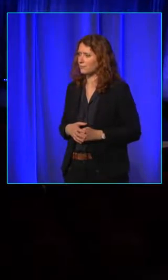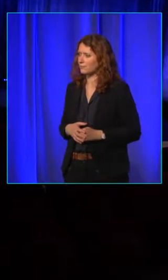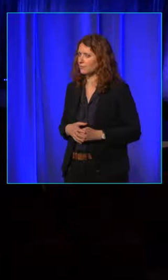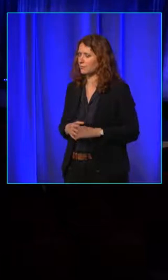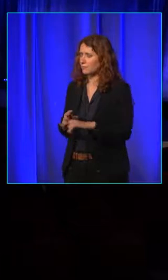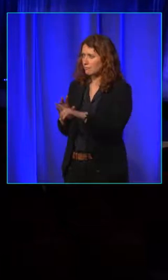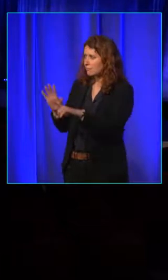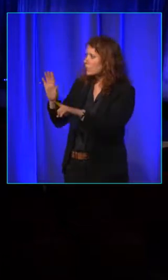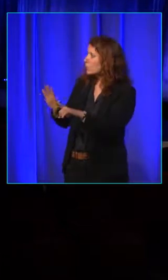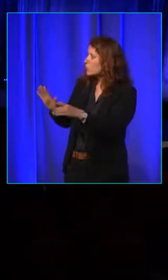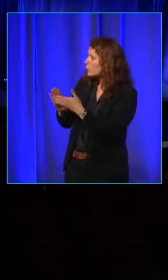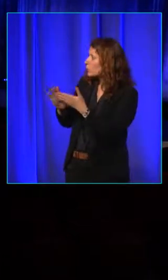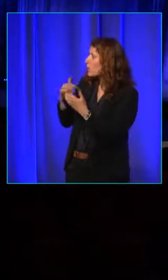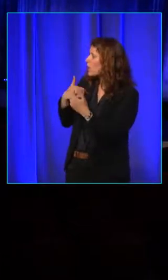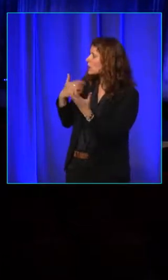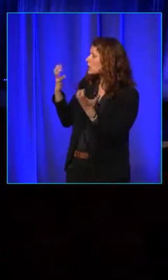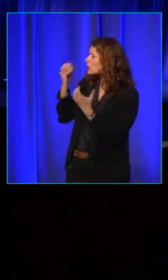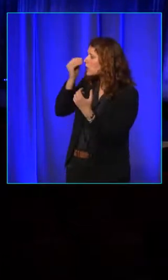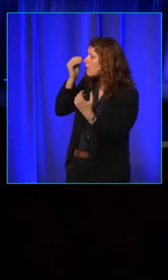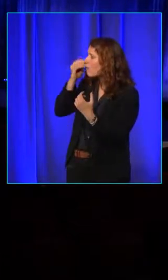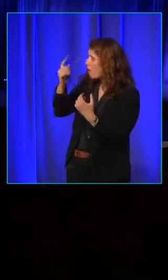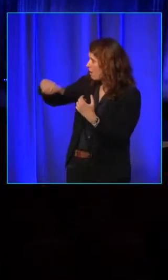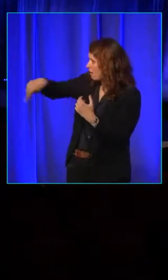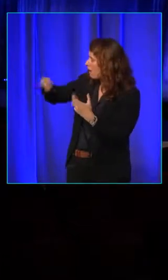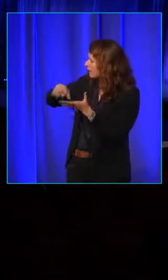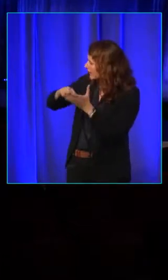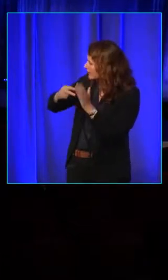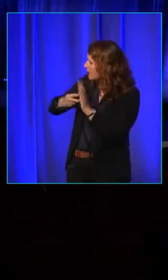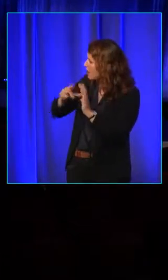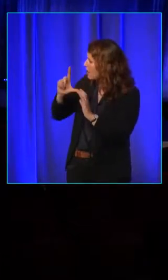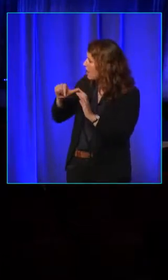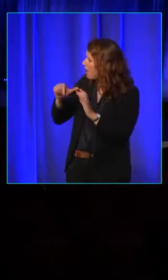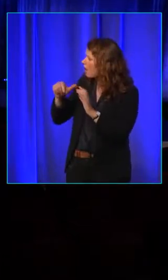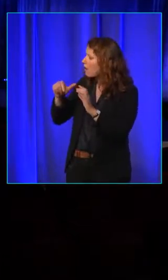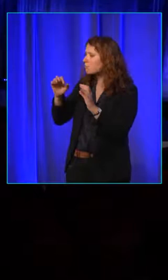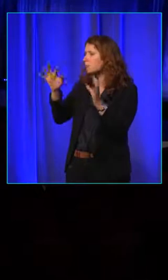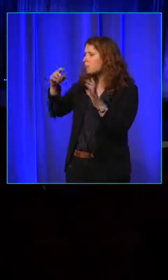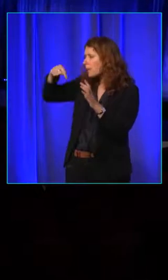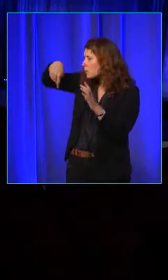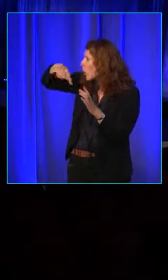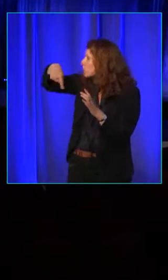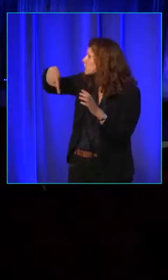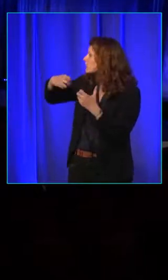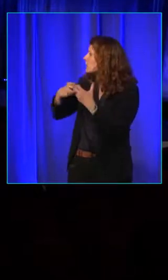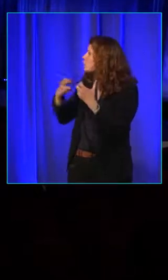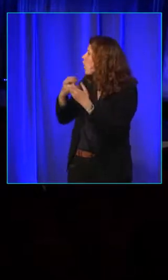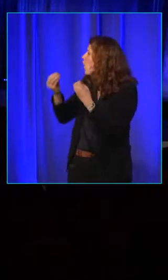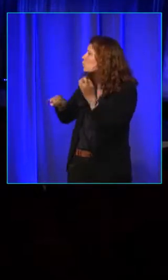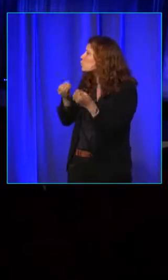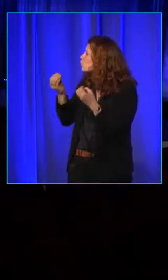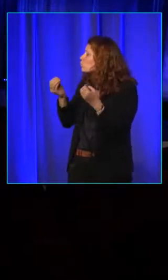Pardon, je voulais savoir si vous utilisez des techniques comme l'hypnose ou des choses comme ça pour, je ne sais pas,